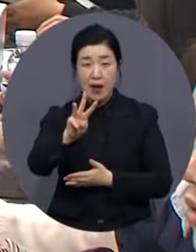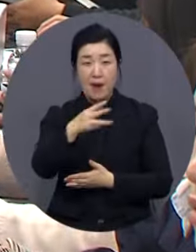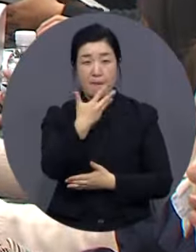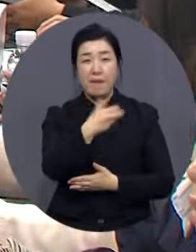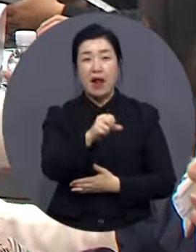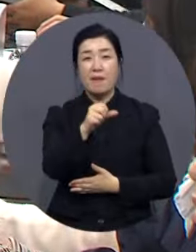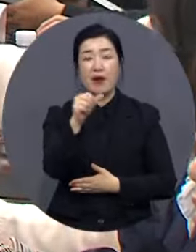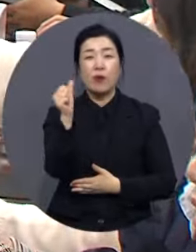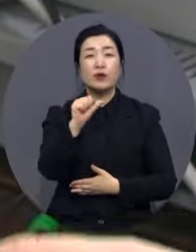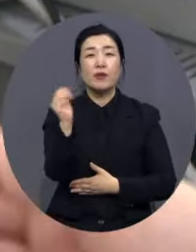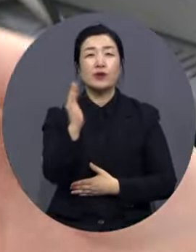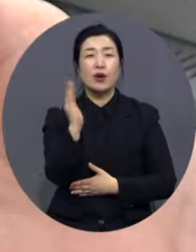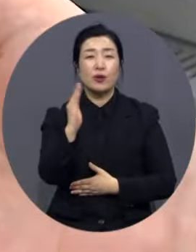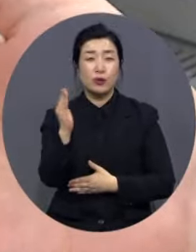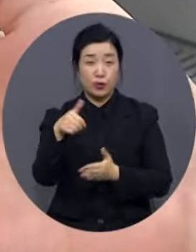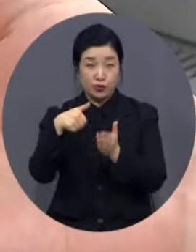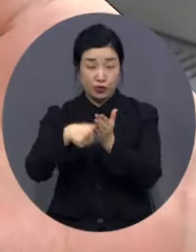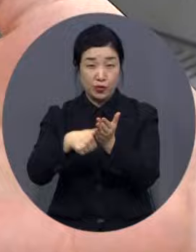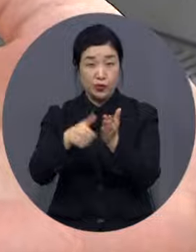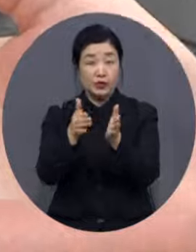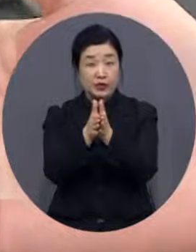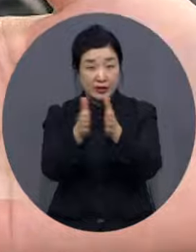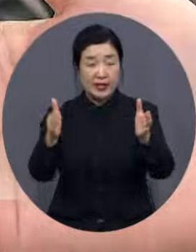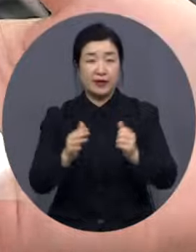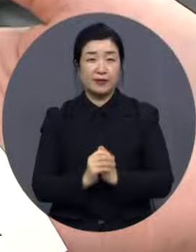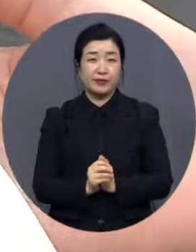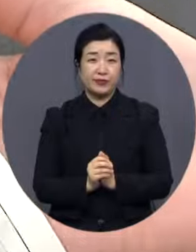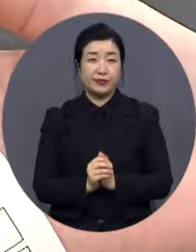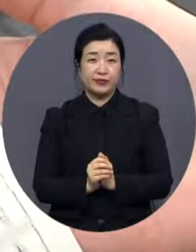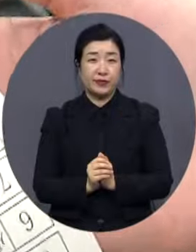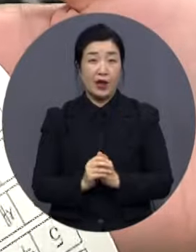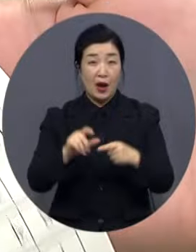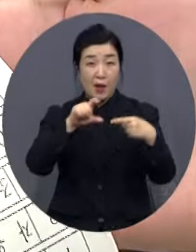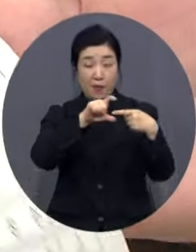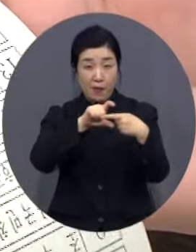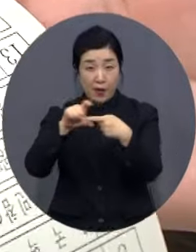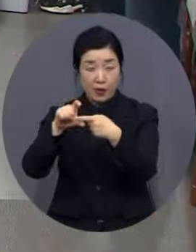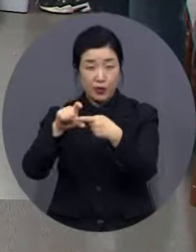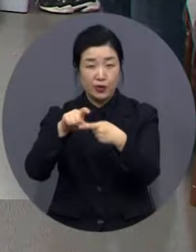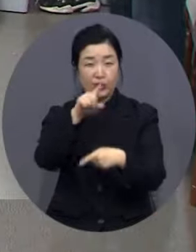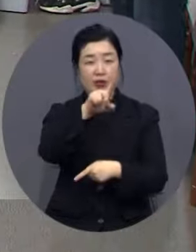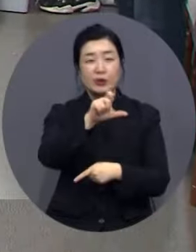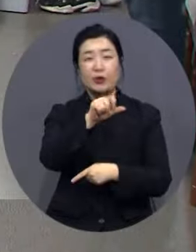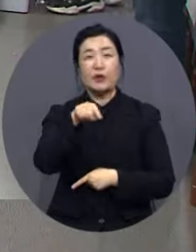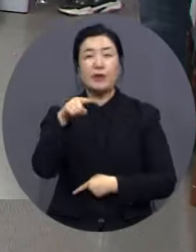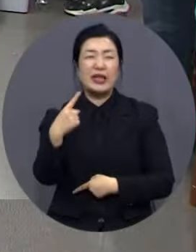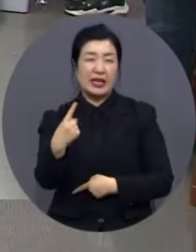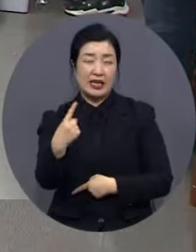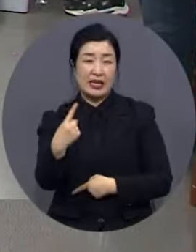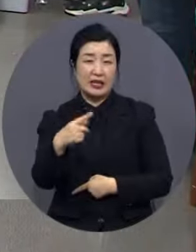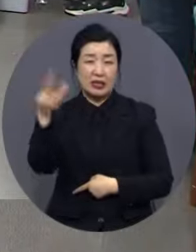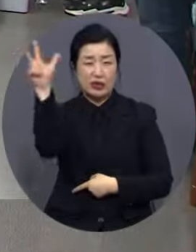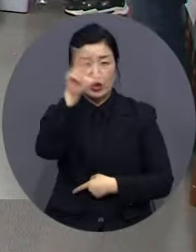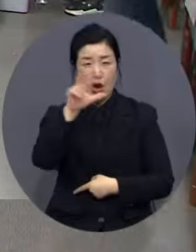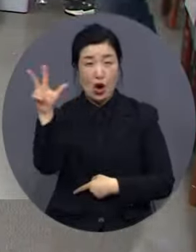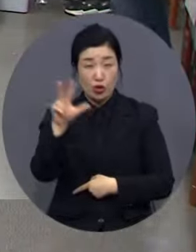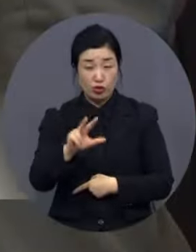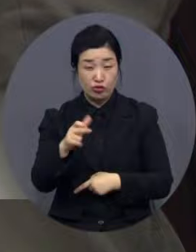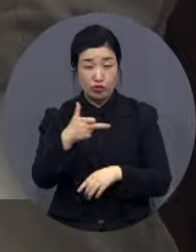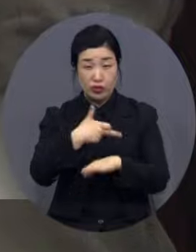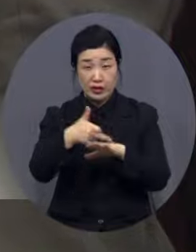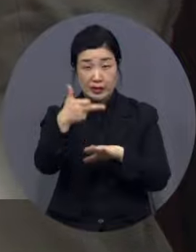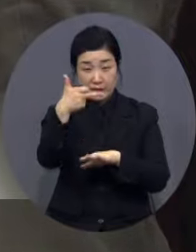5545 투표에 참여했습니다 평균 투표율은 15.1% 전국 17개 시도 가운데